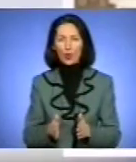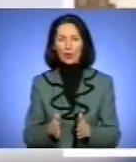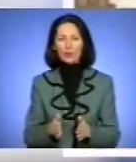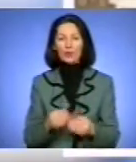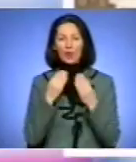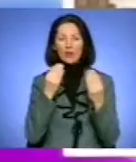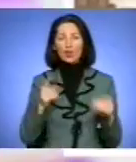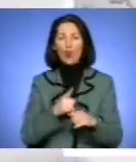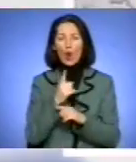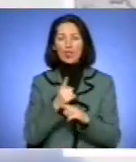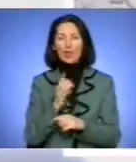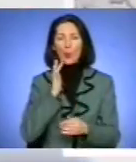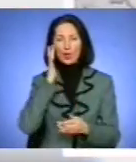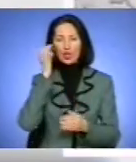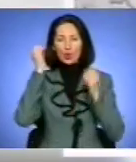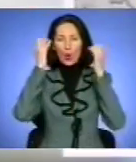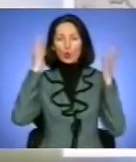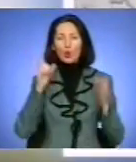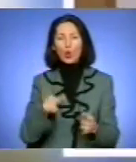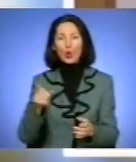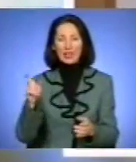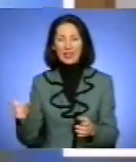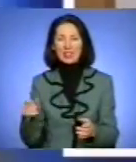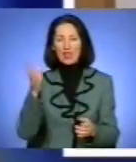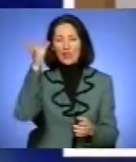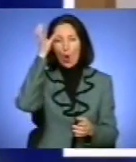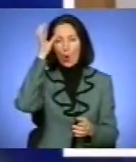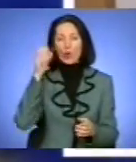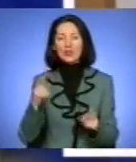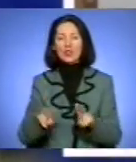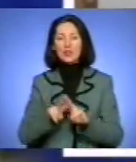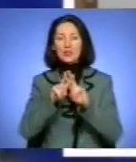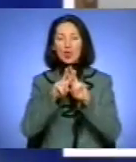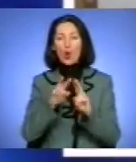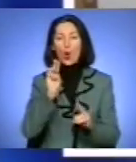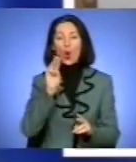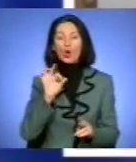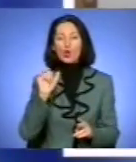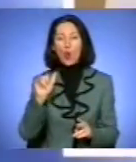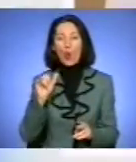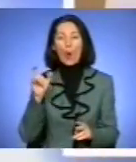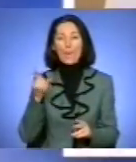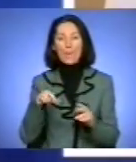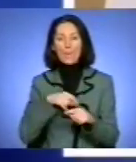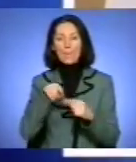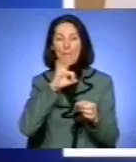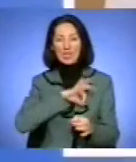Виставку шаржів на політичних та культурних діячів, науковців, зірок шоу-бізнесу відкрили у картинній галереї Тернополя.